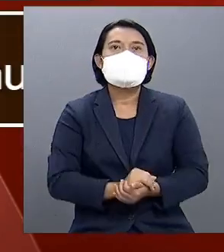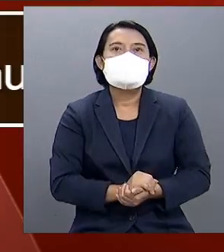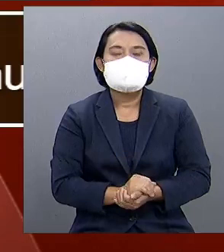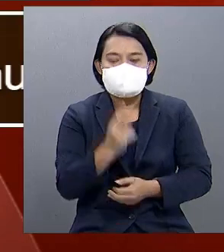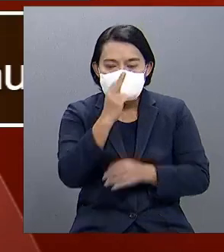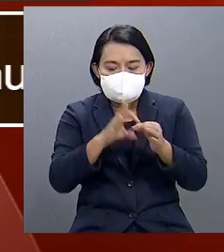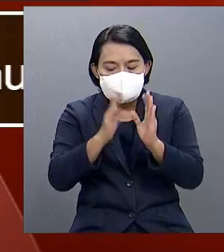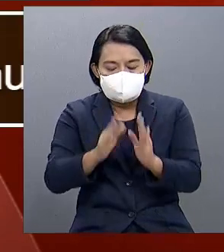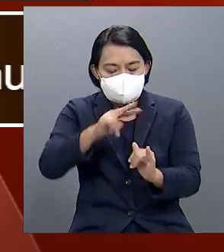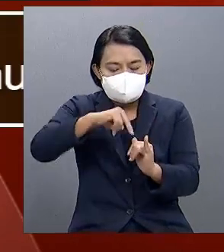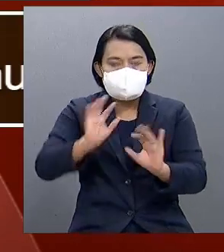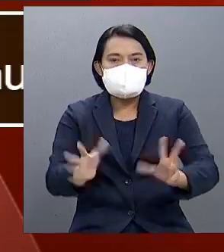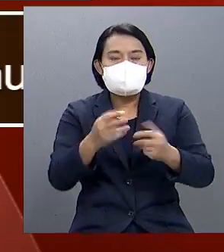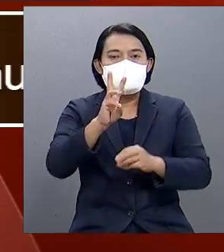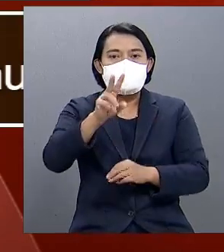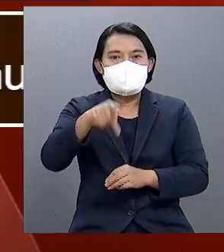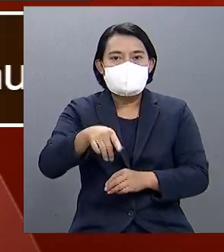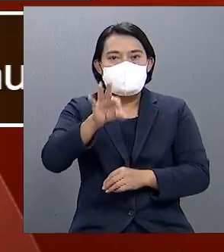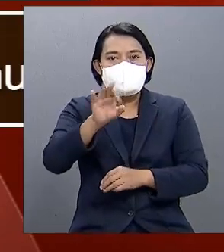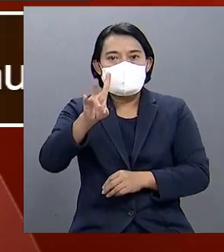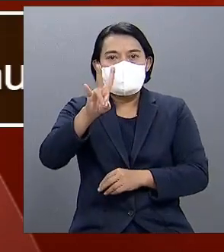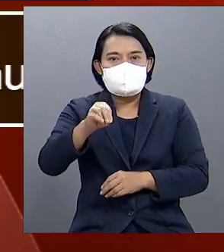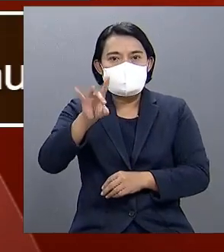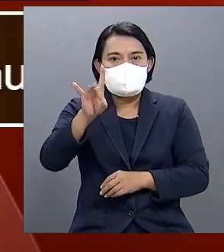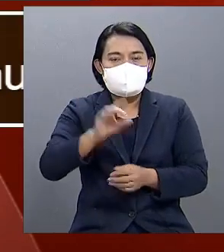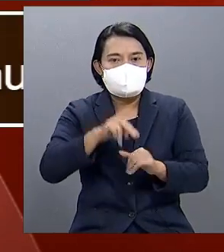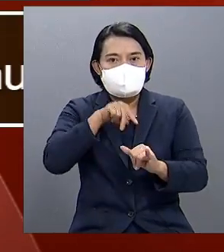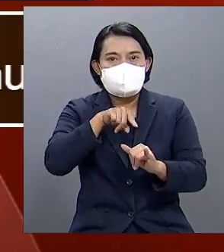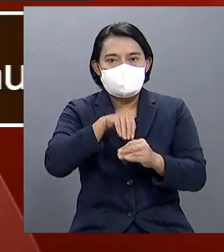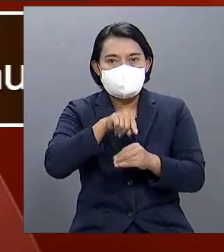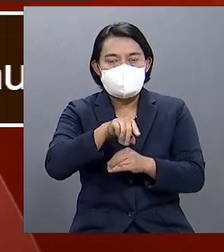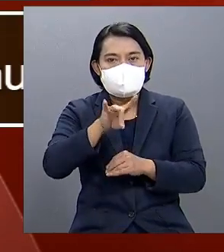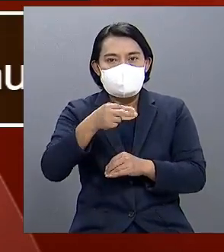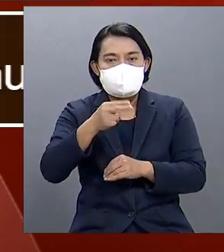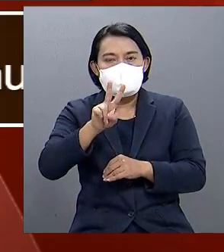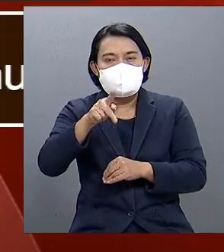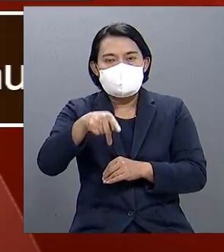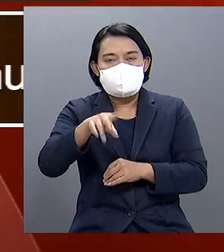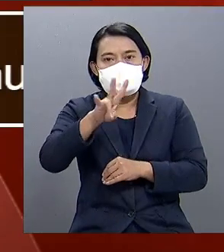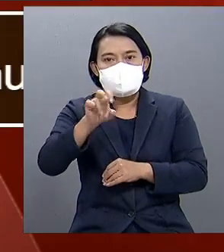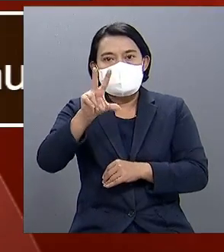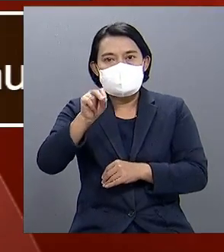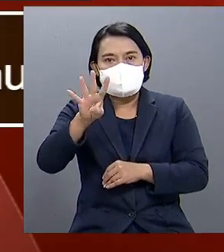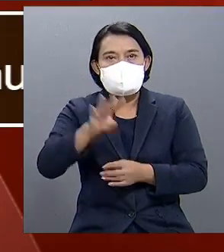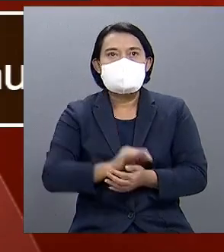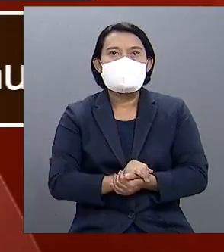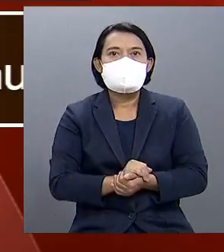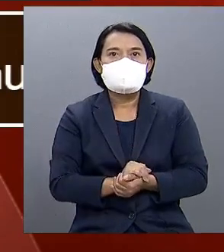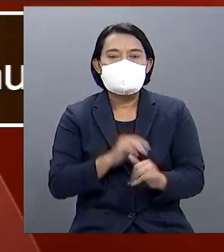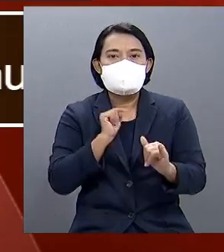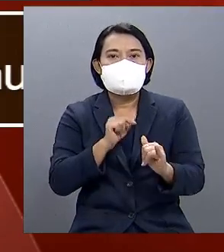นี้ 6,978 คนกำลังรักษาอยู่อีก 82,734 คนเป็นผู้ป่วยปอดอัก